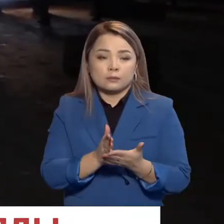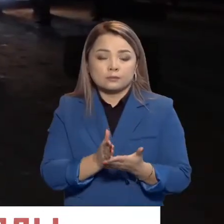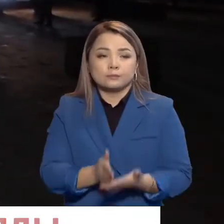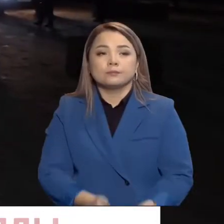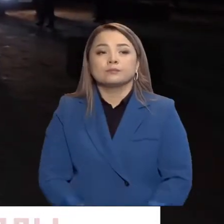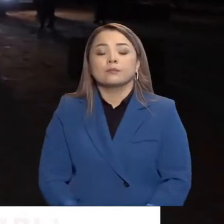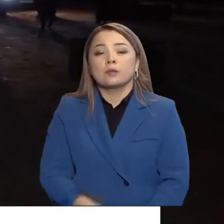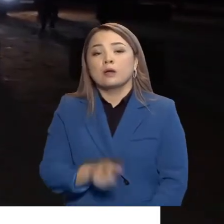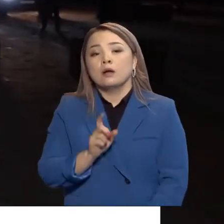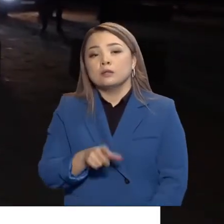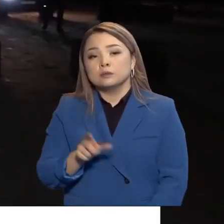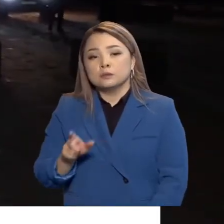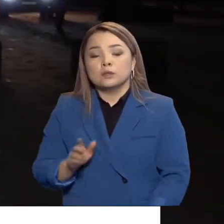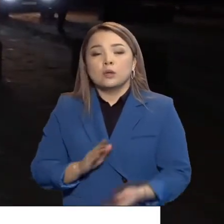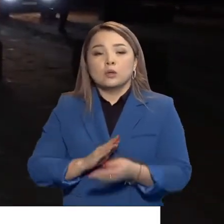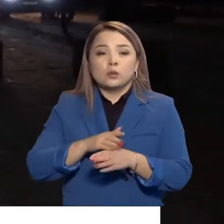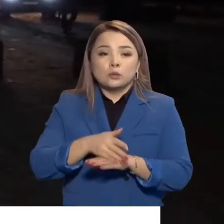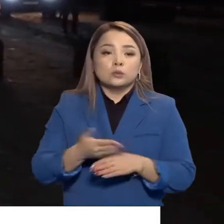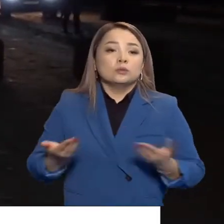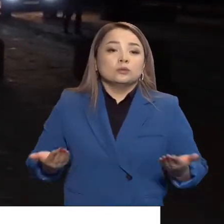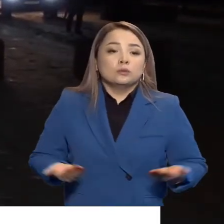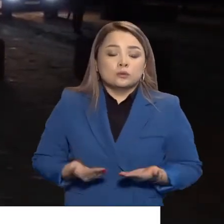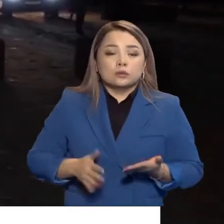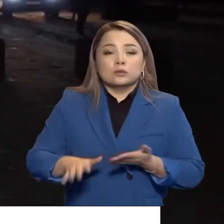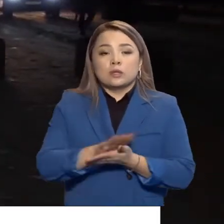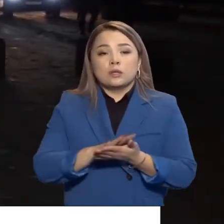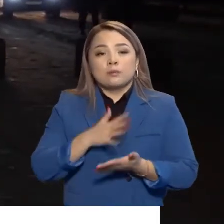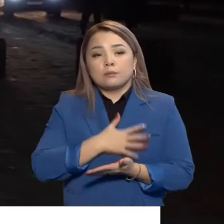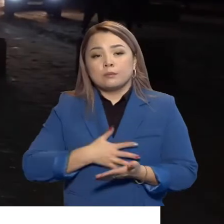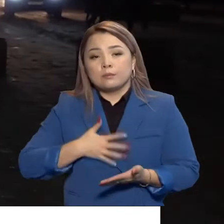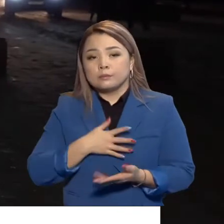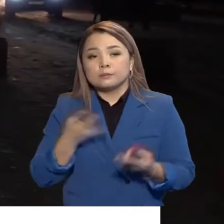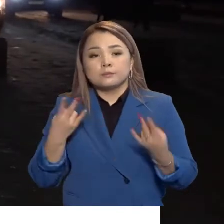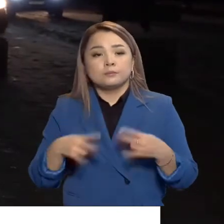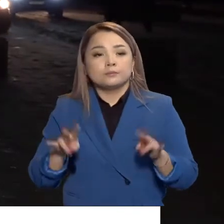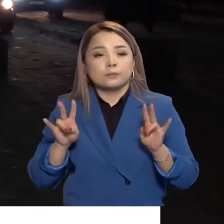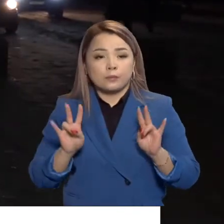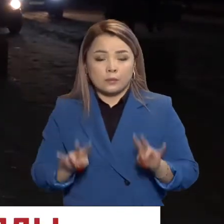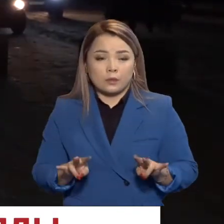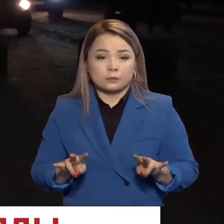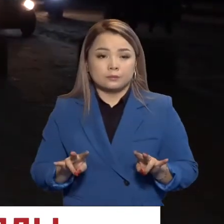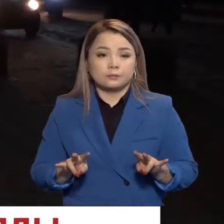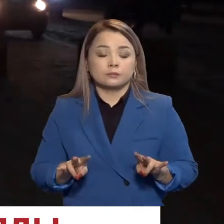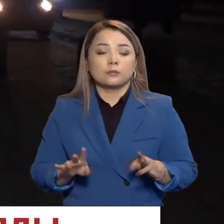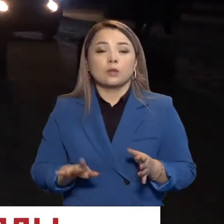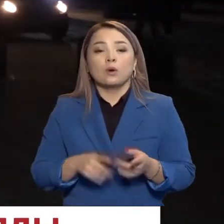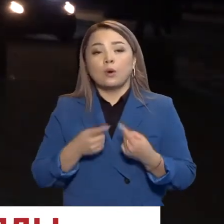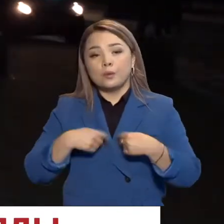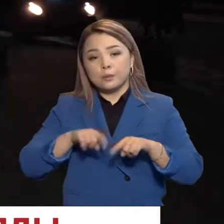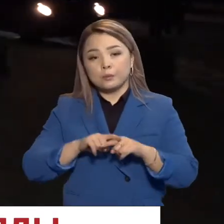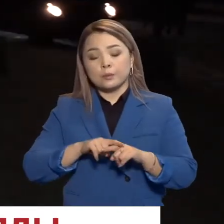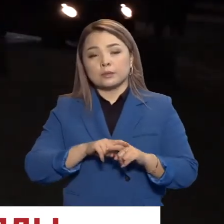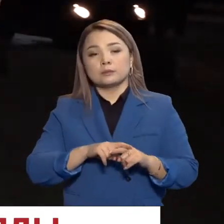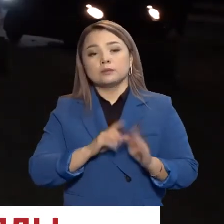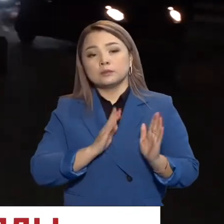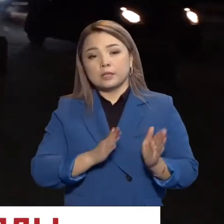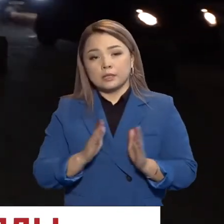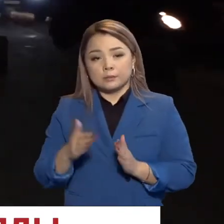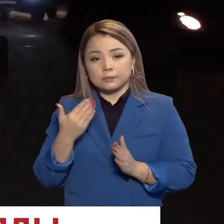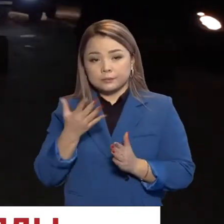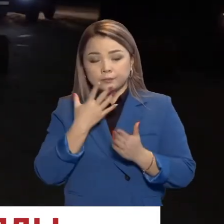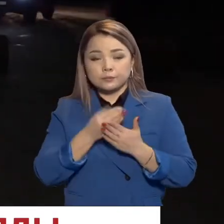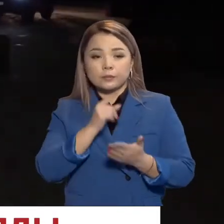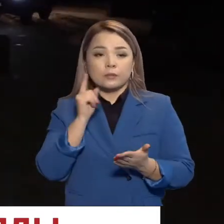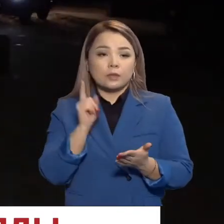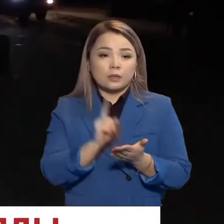Тұрғындардың, қала қонақтарының ешқандай алаңдауға негіз жоқ. Қоғамдық тәртіп